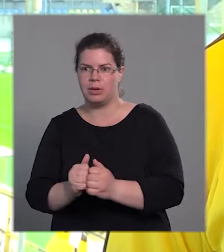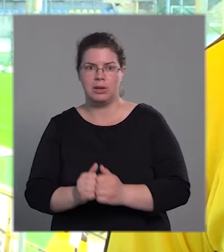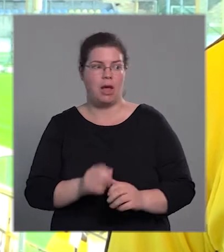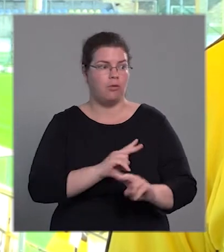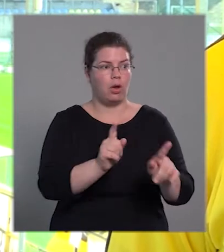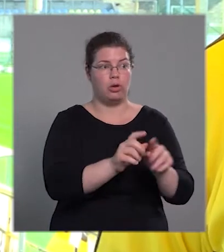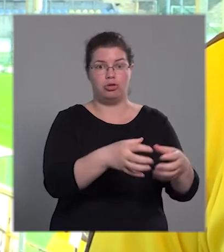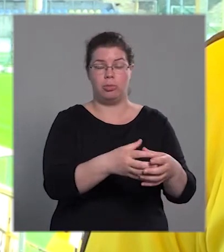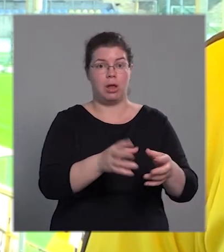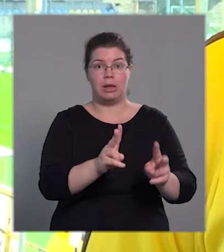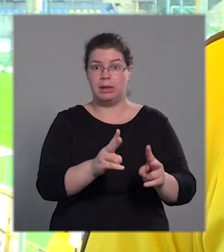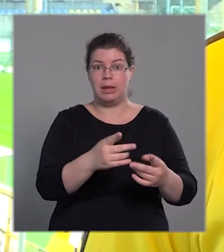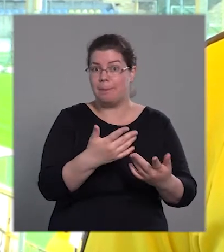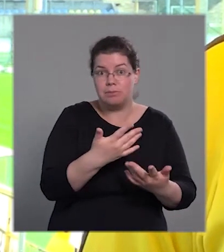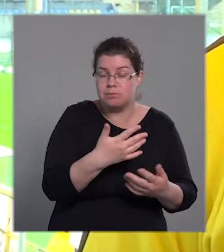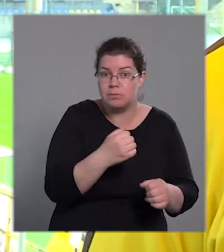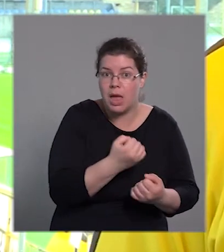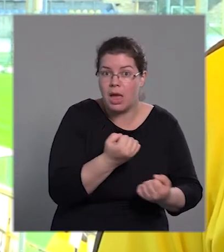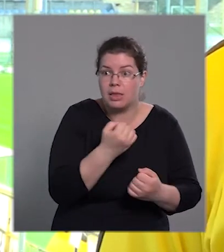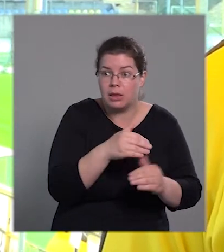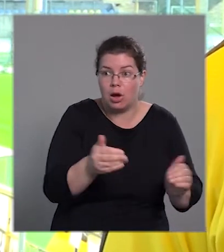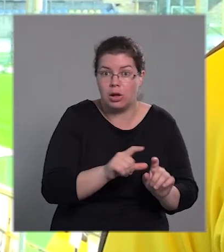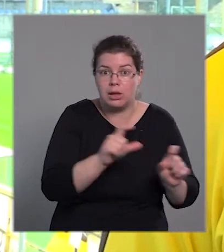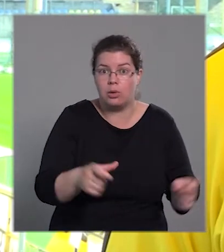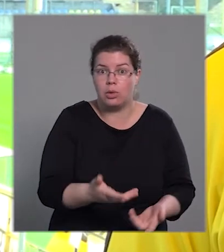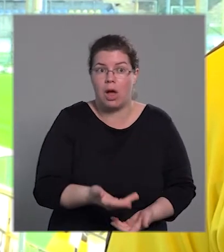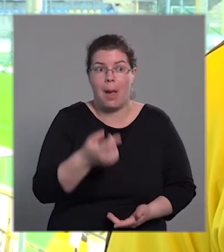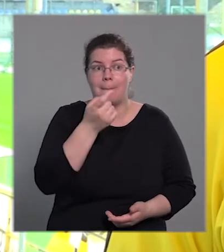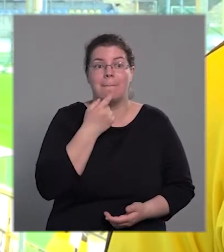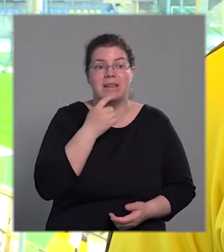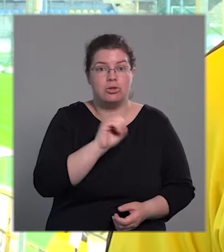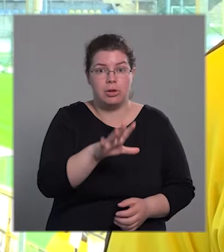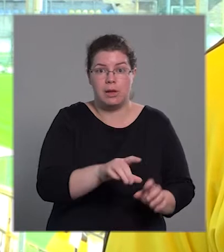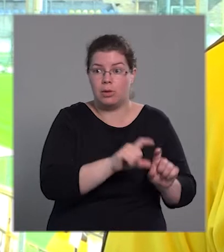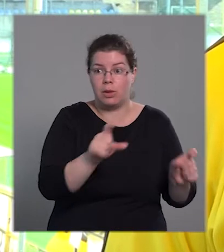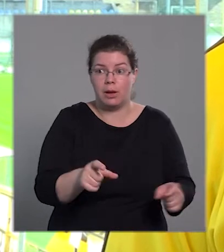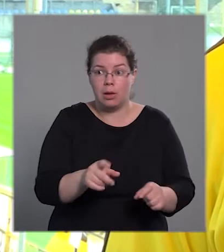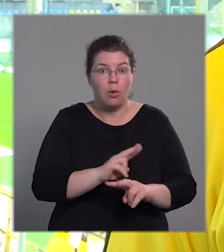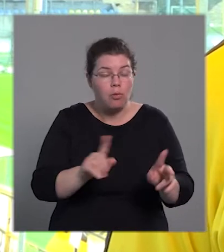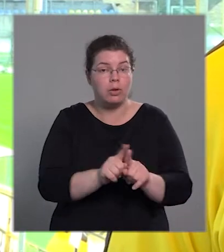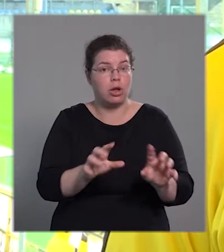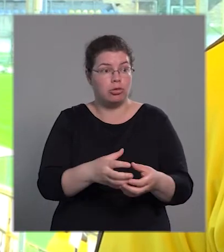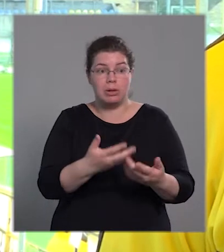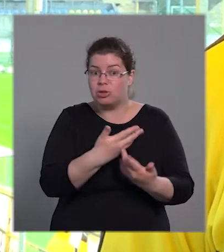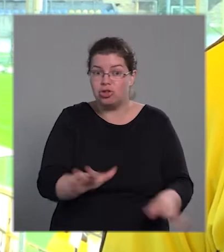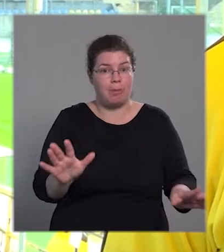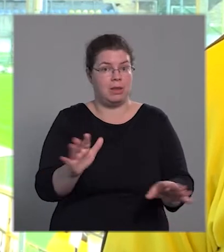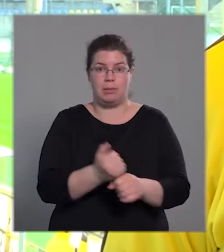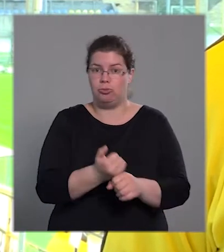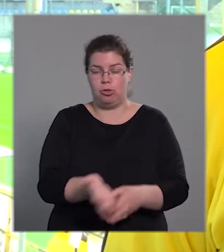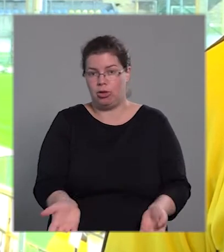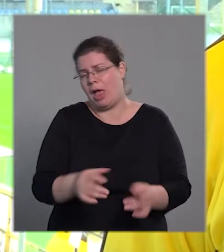nem folytatták, tehát nem is edzettek a karantén óta, tehát már az a március 15-ik óta volt, van csapat, aki nem is csinál semmit,